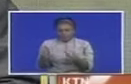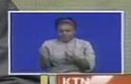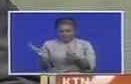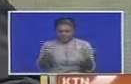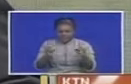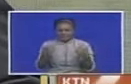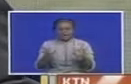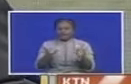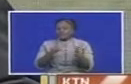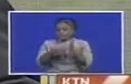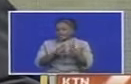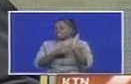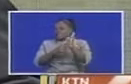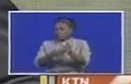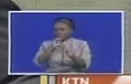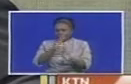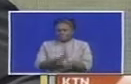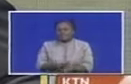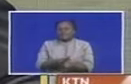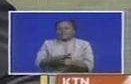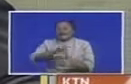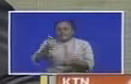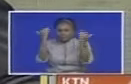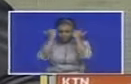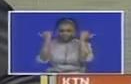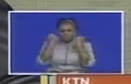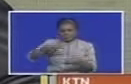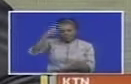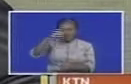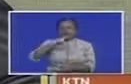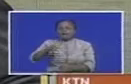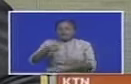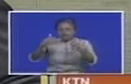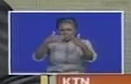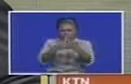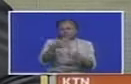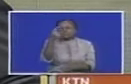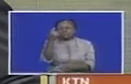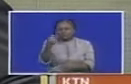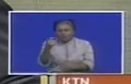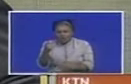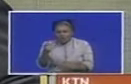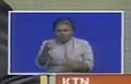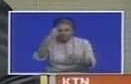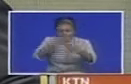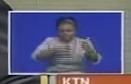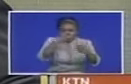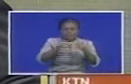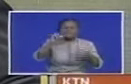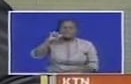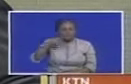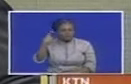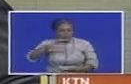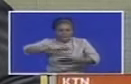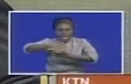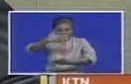tayari itaweza kuwasilisha kwako. Kwingineko ni kwamba mahakama kuu imetoa amri ya kusitishwa kwa muda hatua ya kufungua zabuni mpya za ununuzi wa